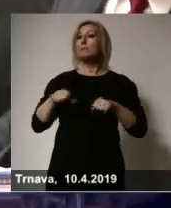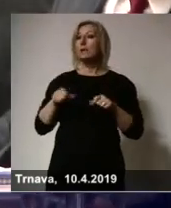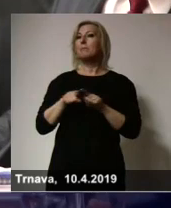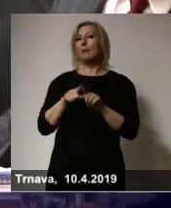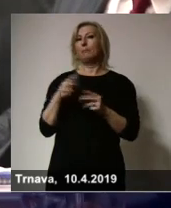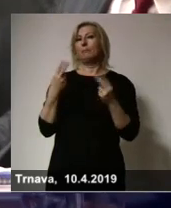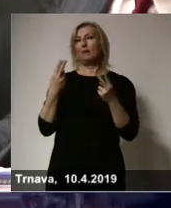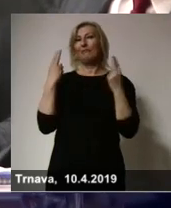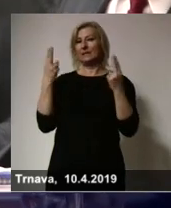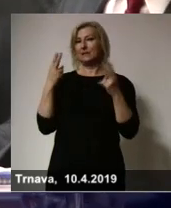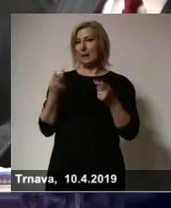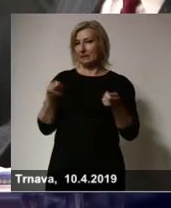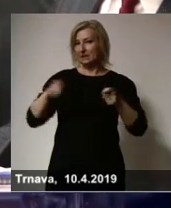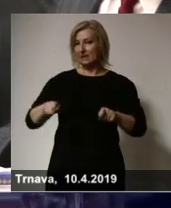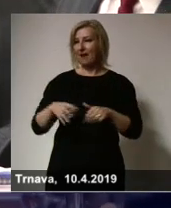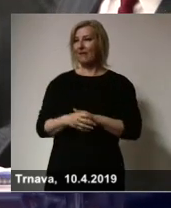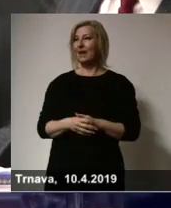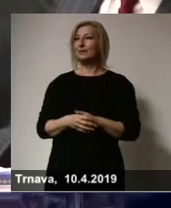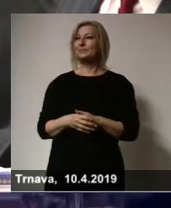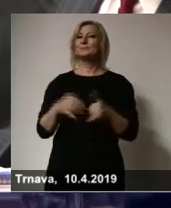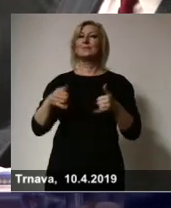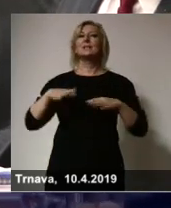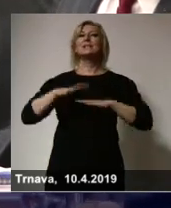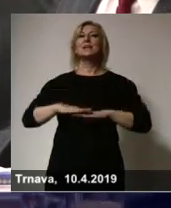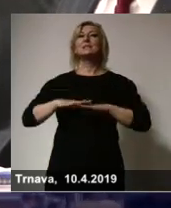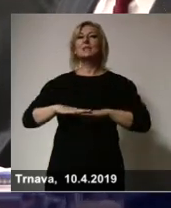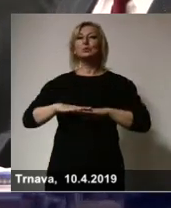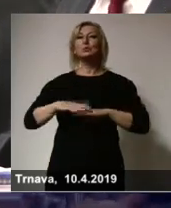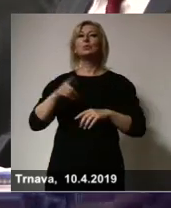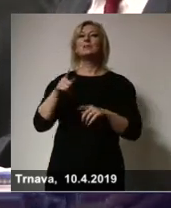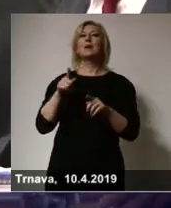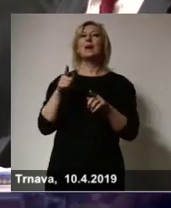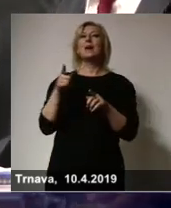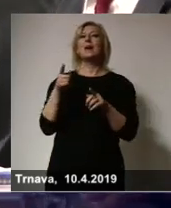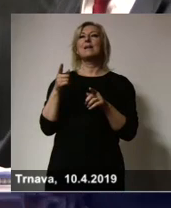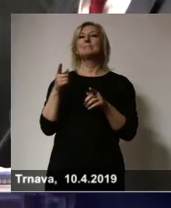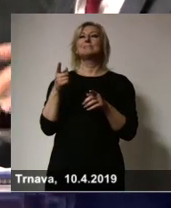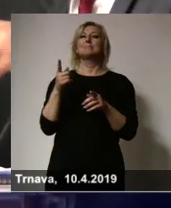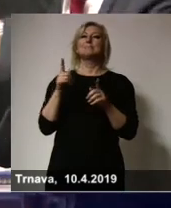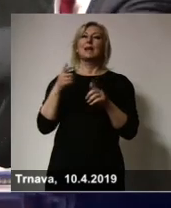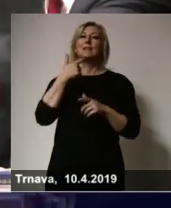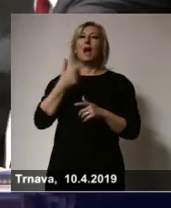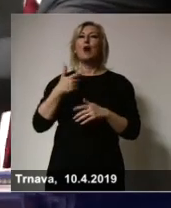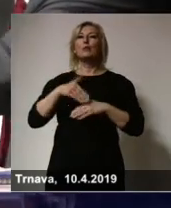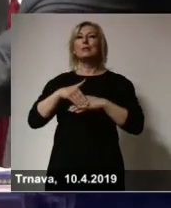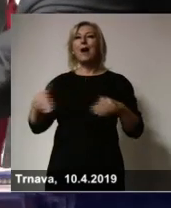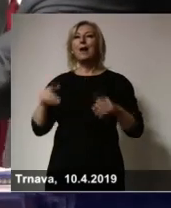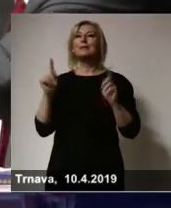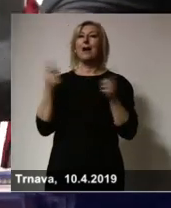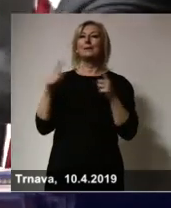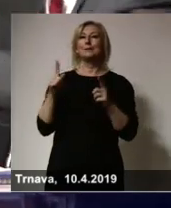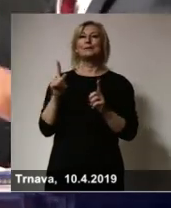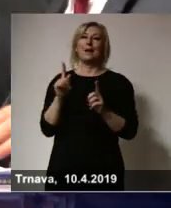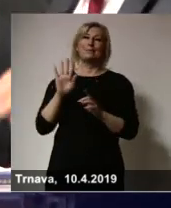zasadnutia zastupiteľstva, nie ako Národná rada, ktorá mala o hymnách troška iný názor svojho času. Takže, vážené pani poslankyne a